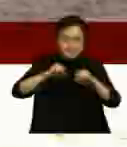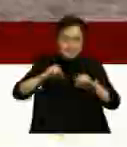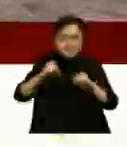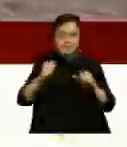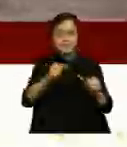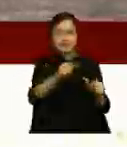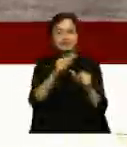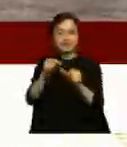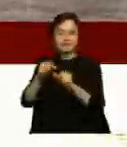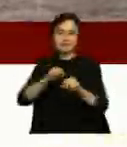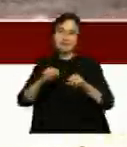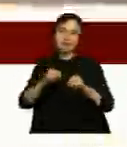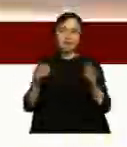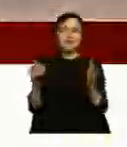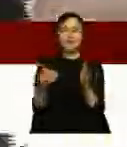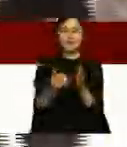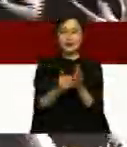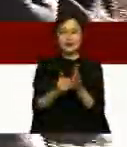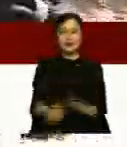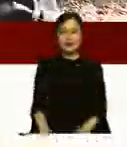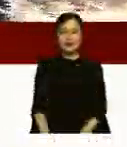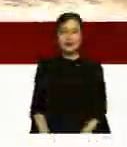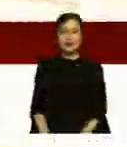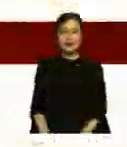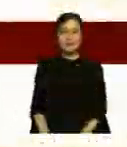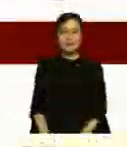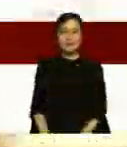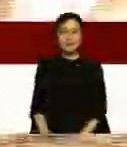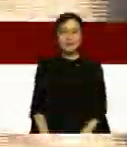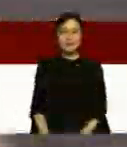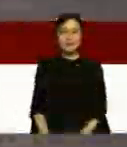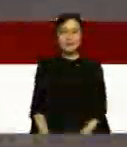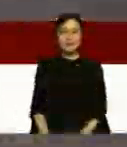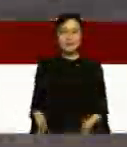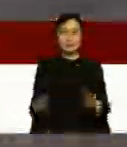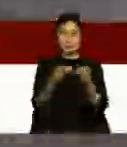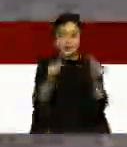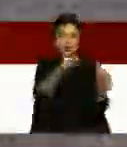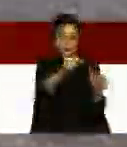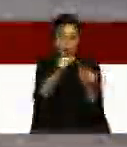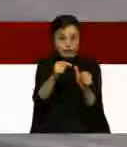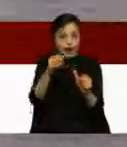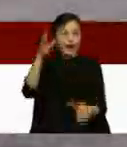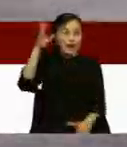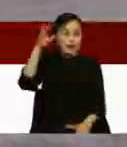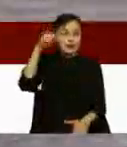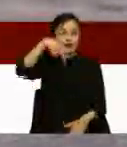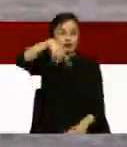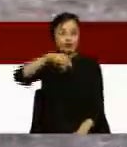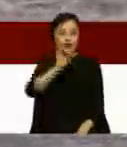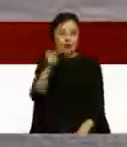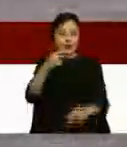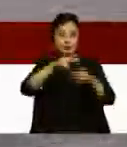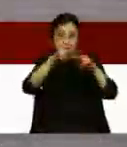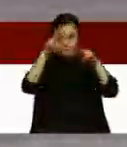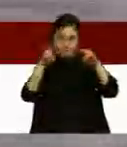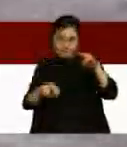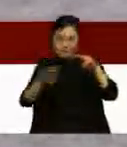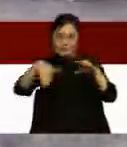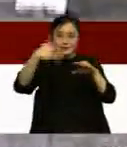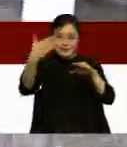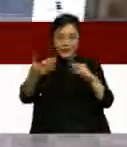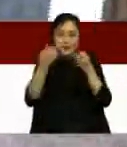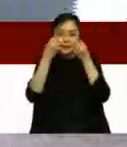차례 수상한 119 인명구조견 입니다 1 이고 인명구조견 수원의 빈자리는 인명구조견 센터 에서 2년